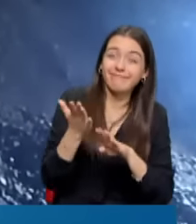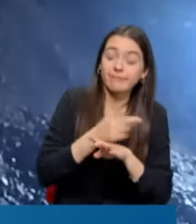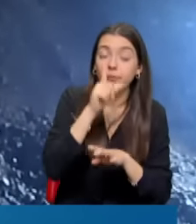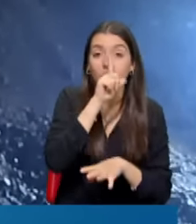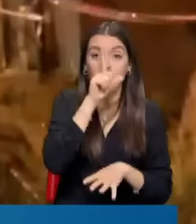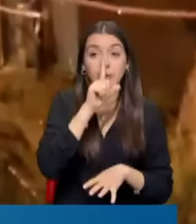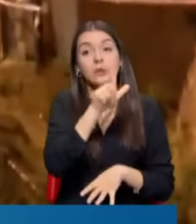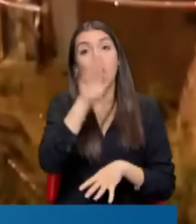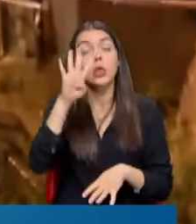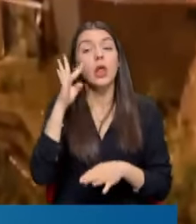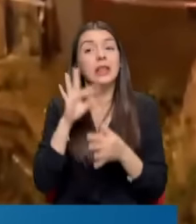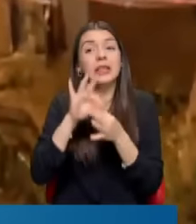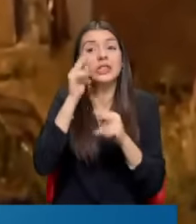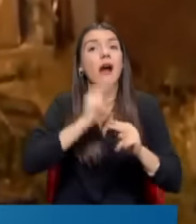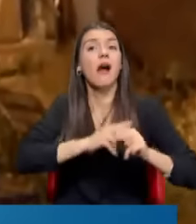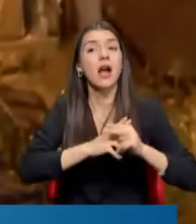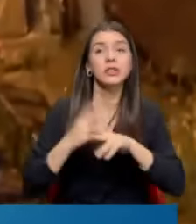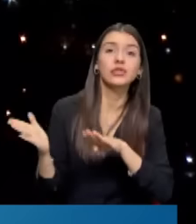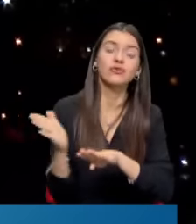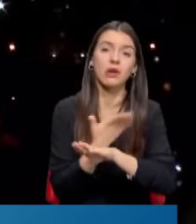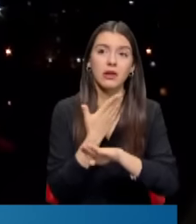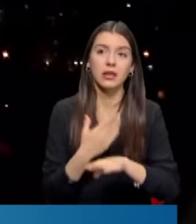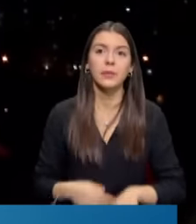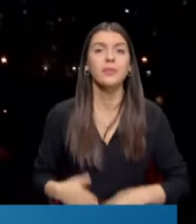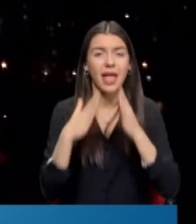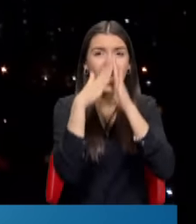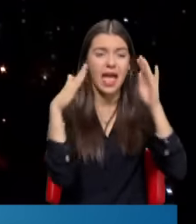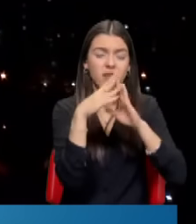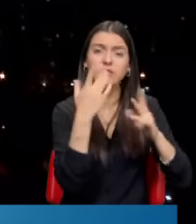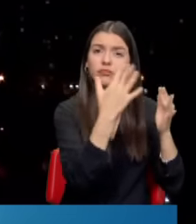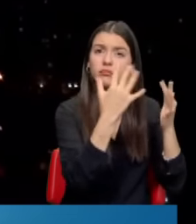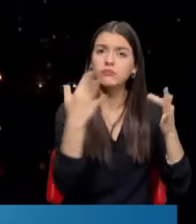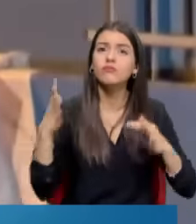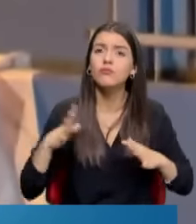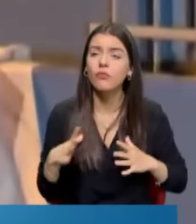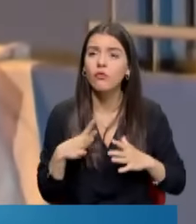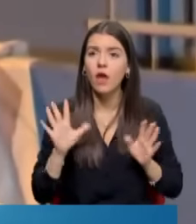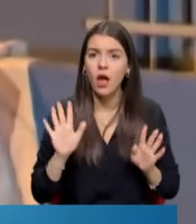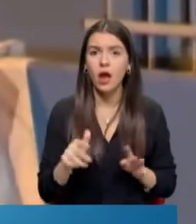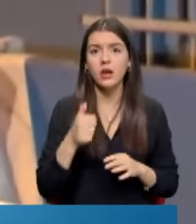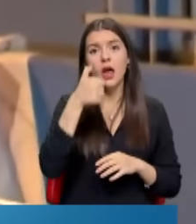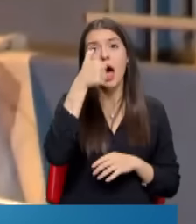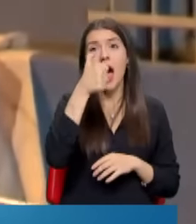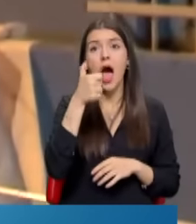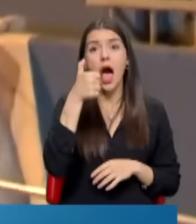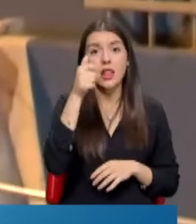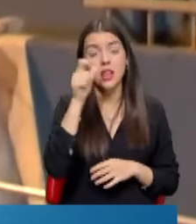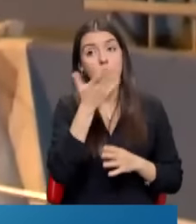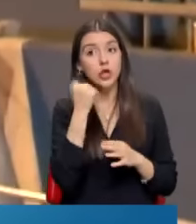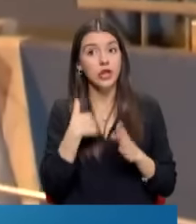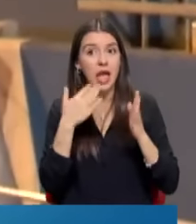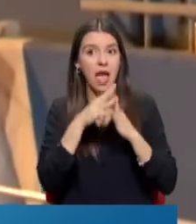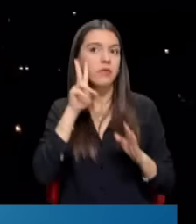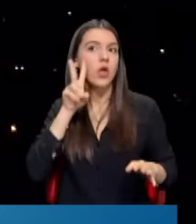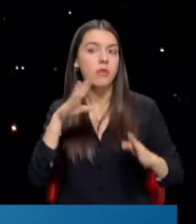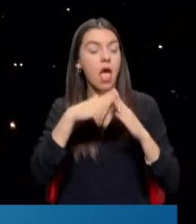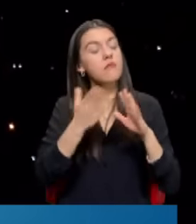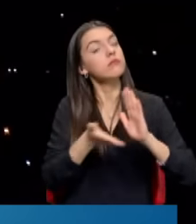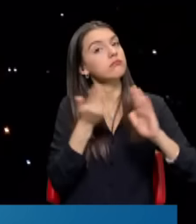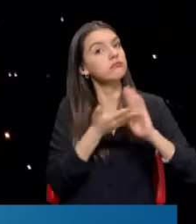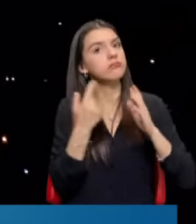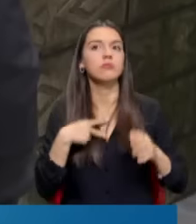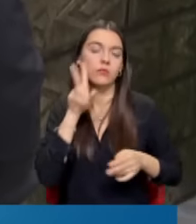kişi acilen tahliye edildi. Evlerde çatlamalar oluştu. Biz 6 ay önce falan babamların o durumu görünce ben evi boşaltmak zorunda kaldım. Bugün